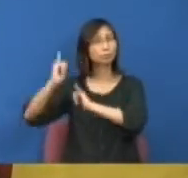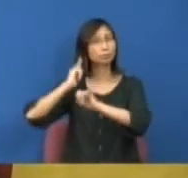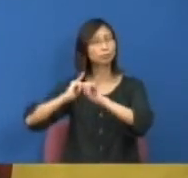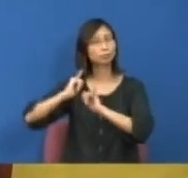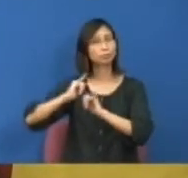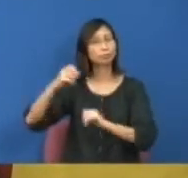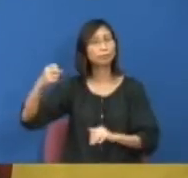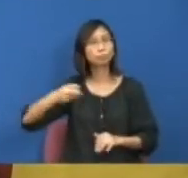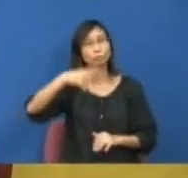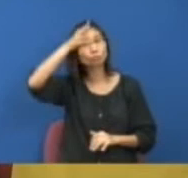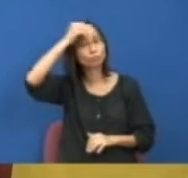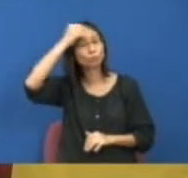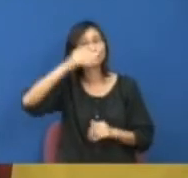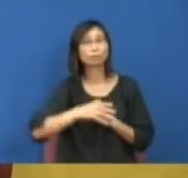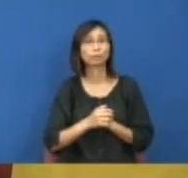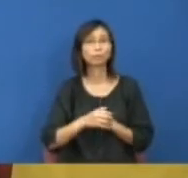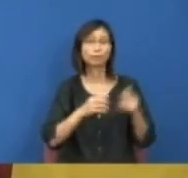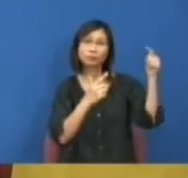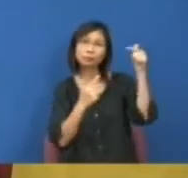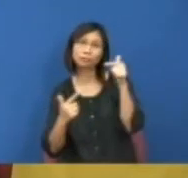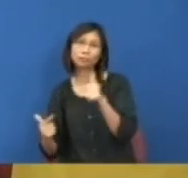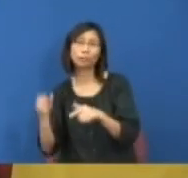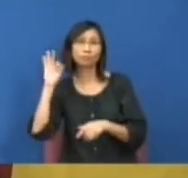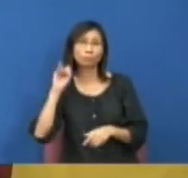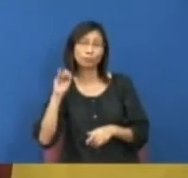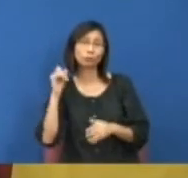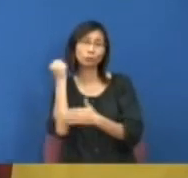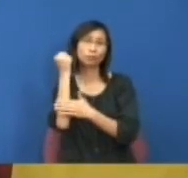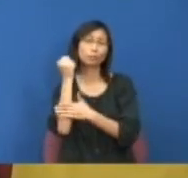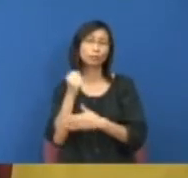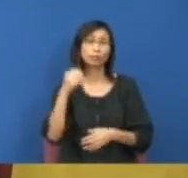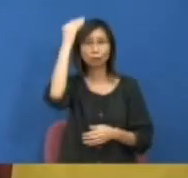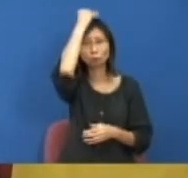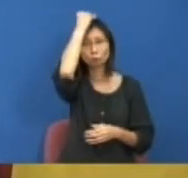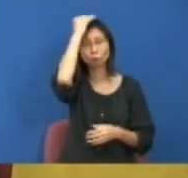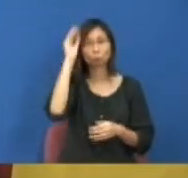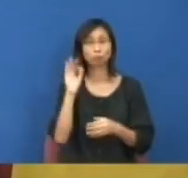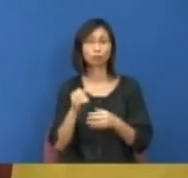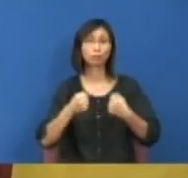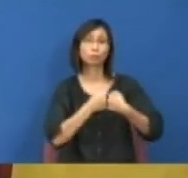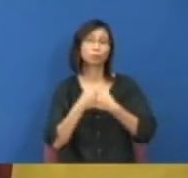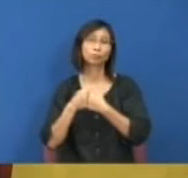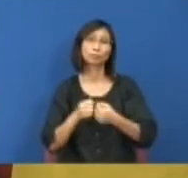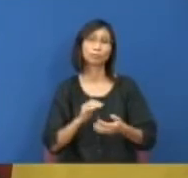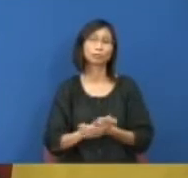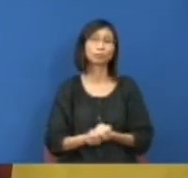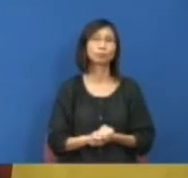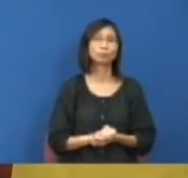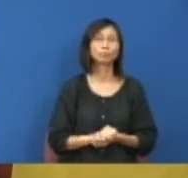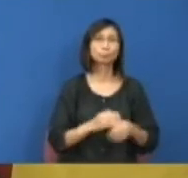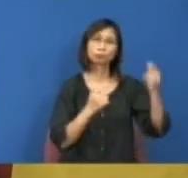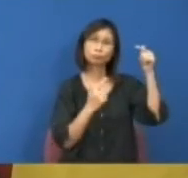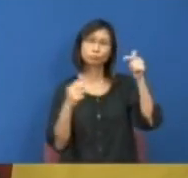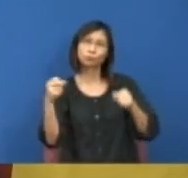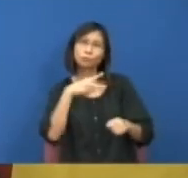命啊，數到俄國革命啊，數到19世紀歐洲1830年、1848年革命運動啊，甚至我